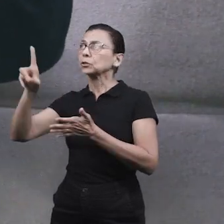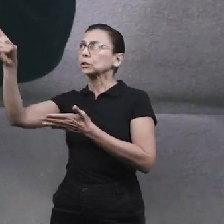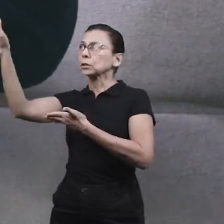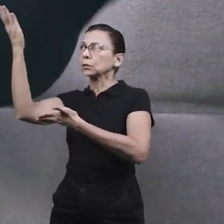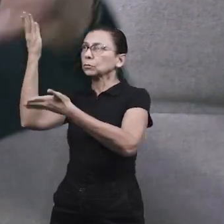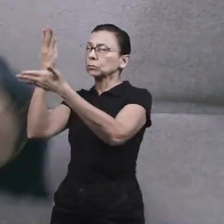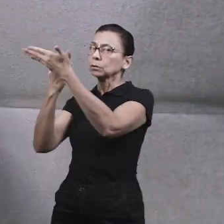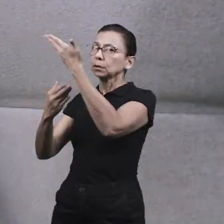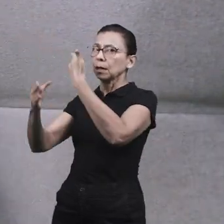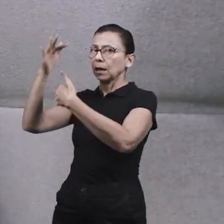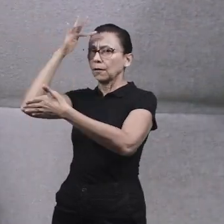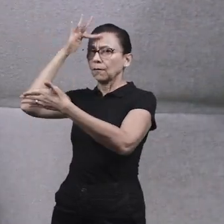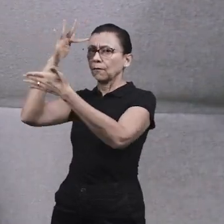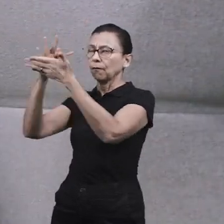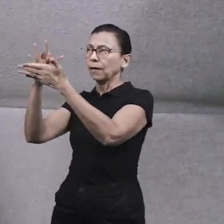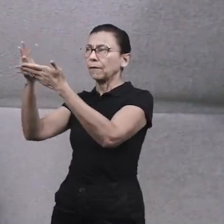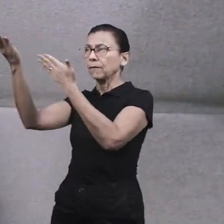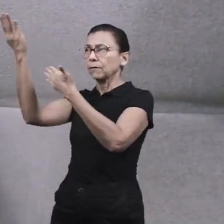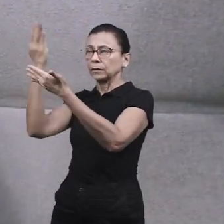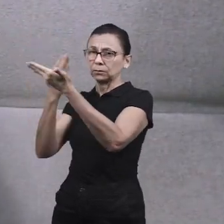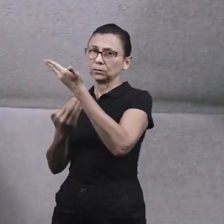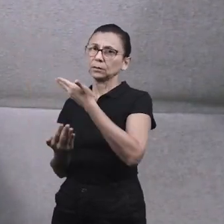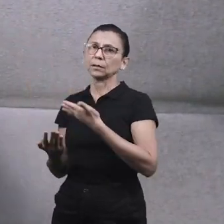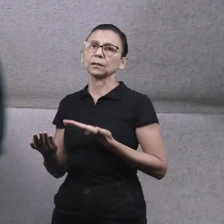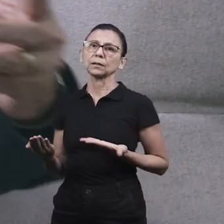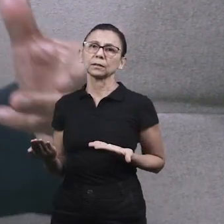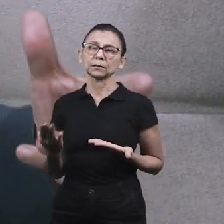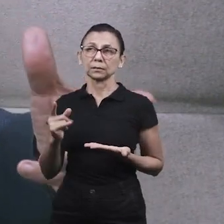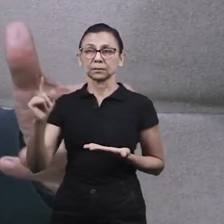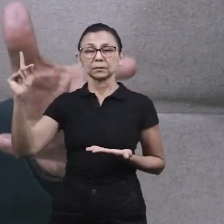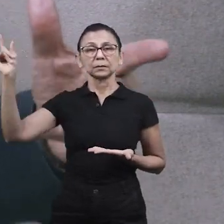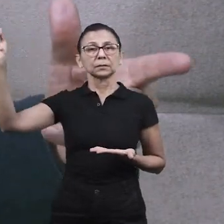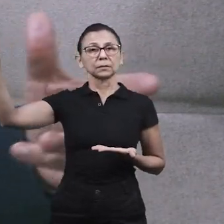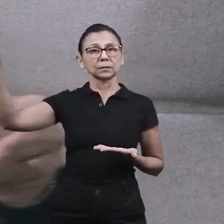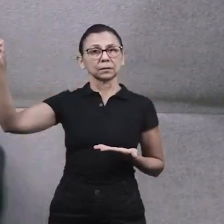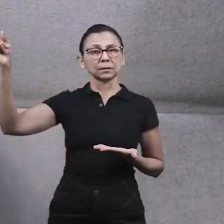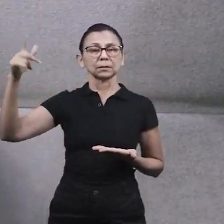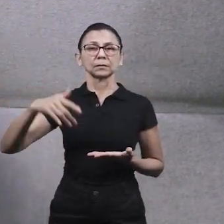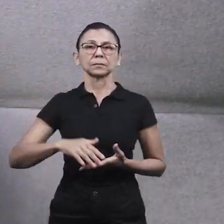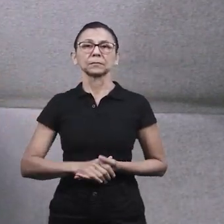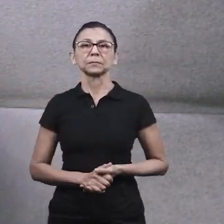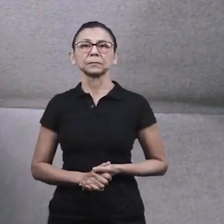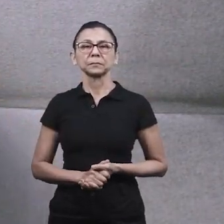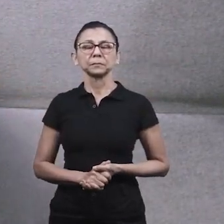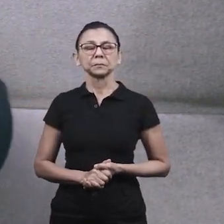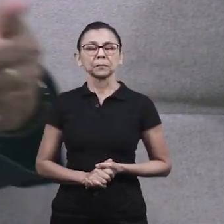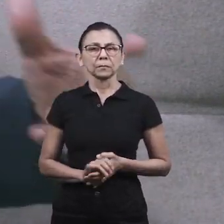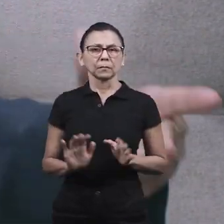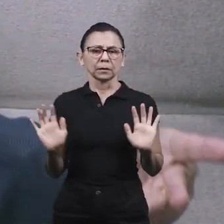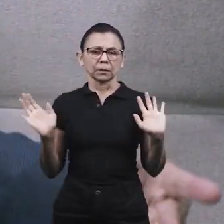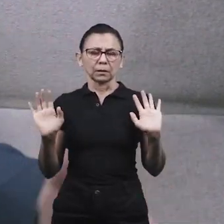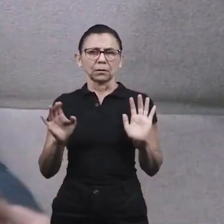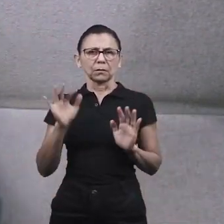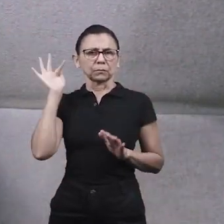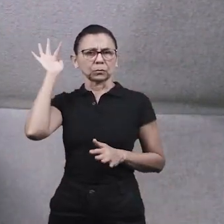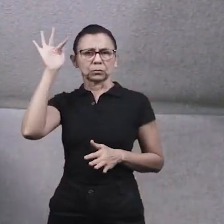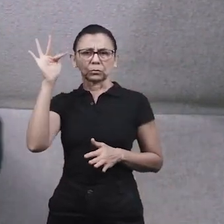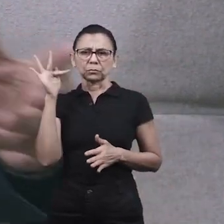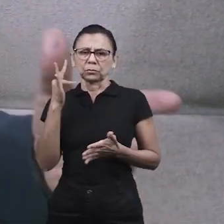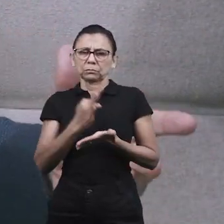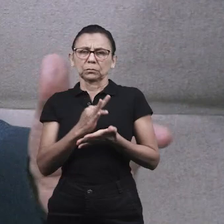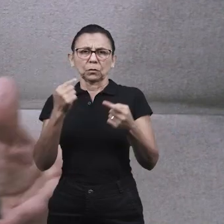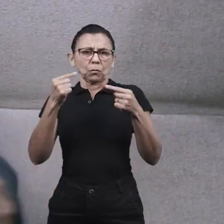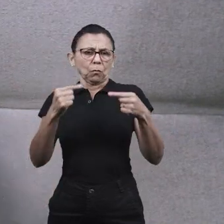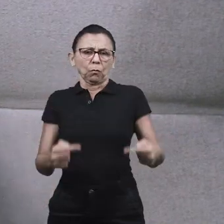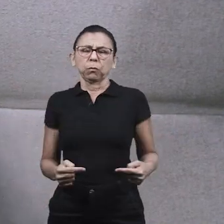c'est un don de Dieu. La foi vient du haut. La foi est véritable, elle vient de l'éternité.